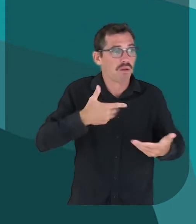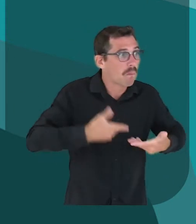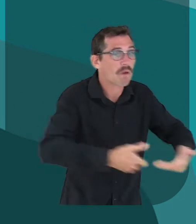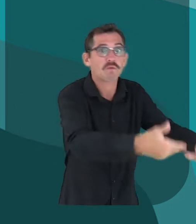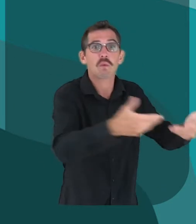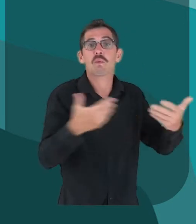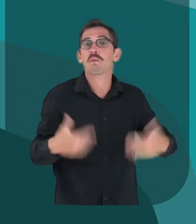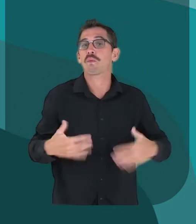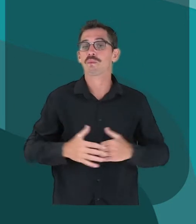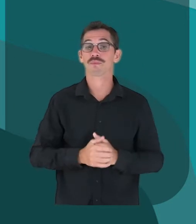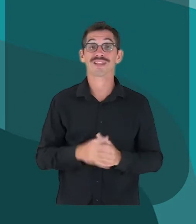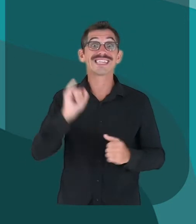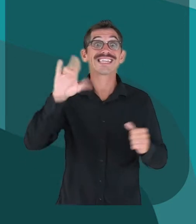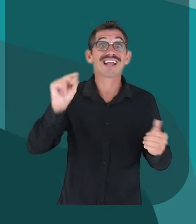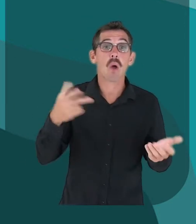également. Là.